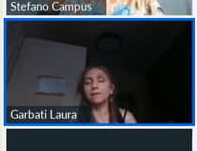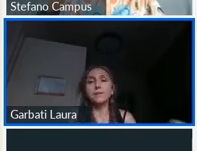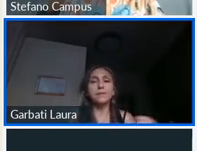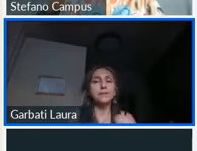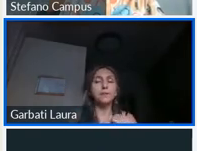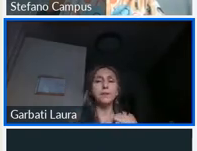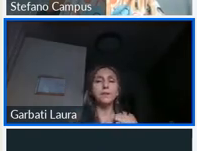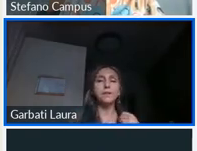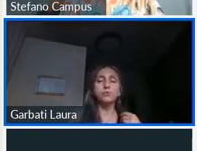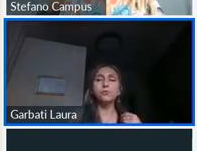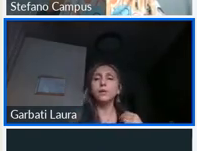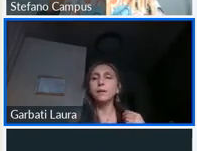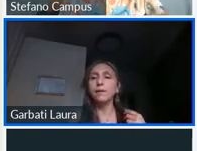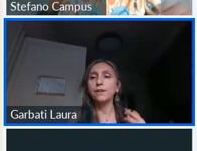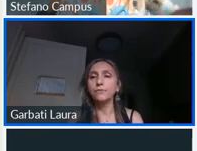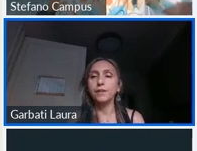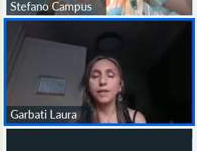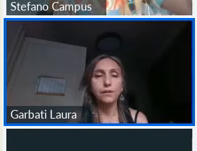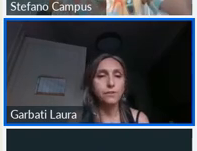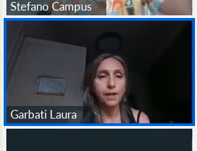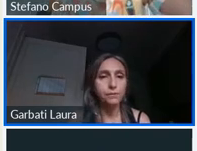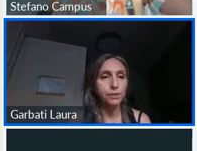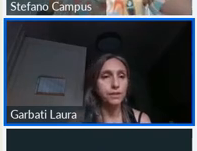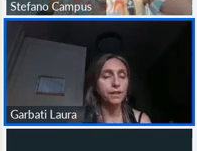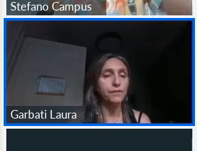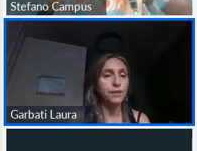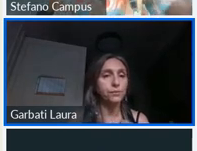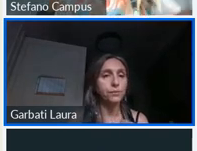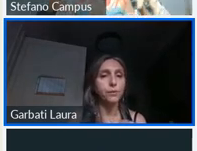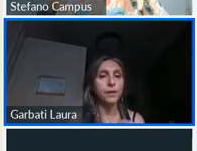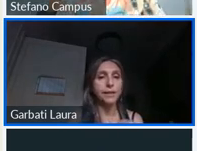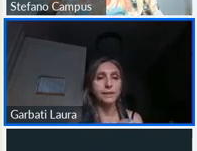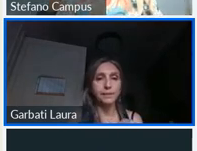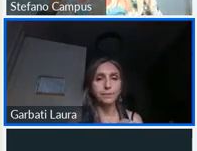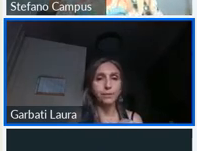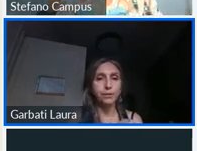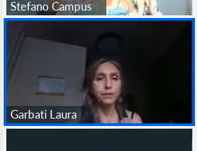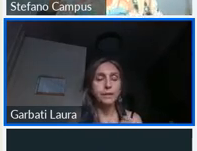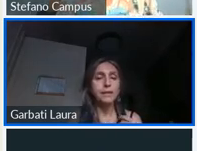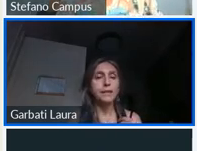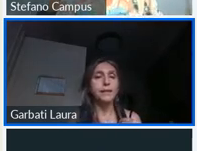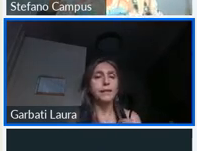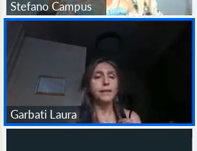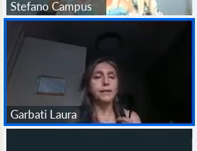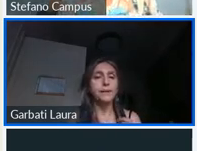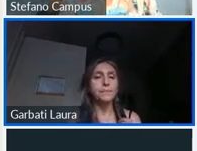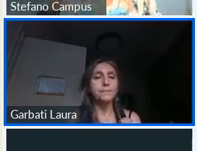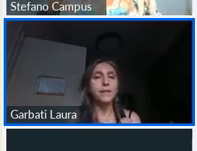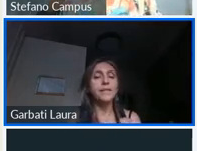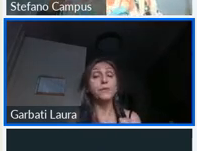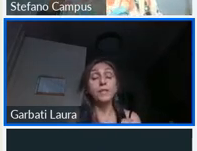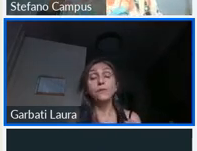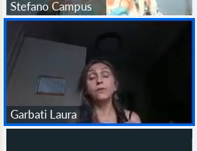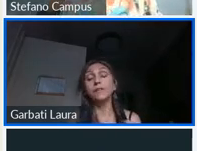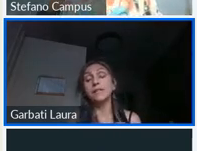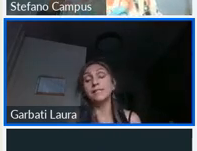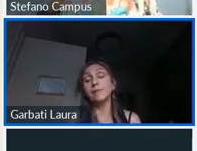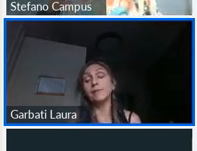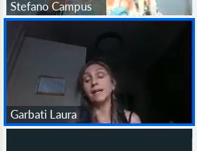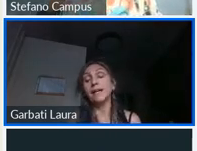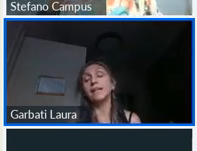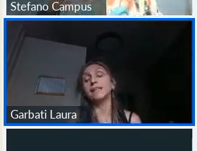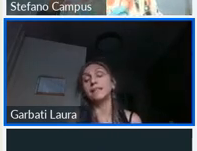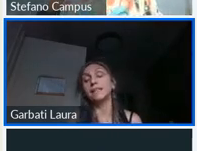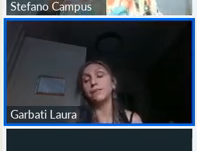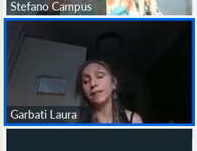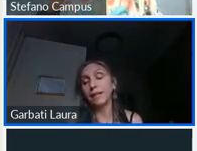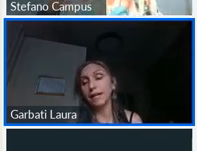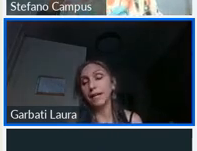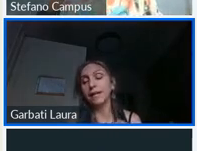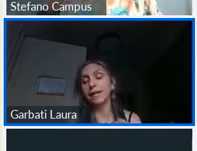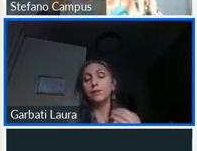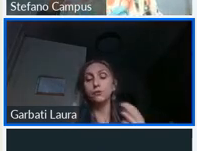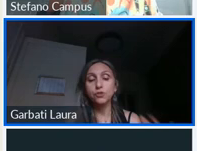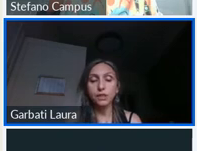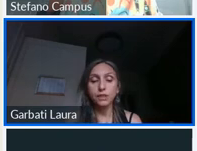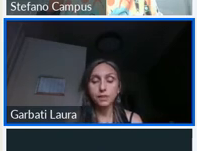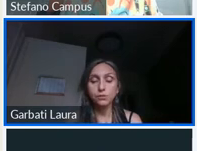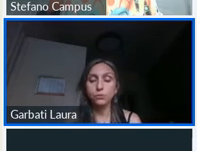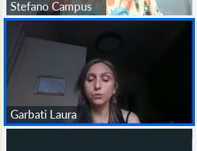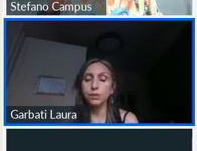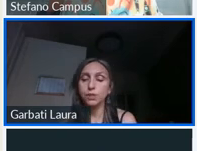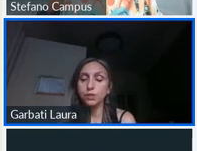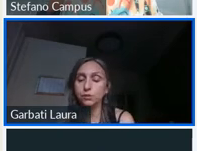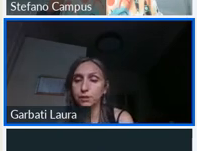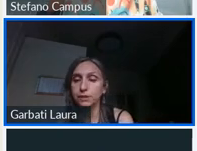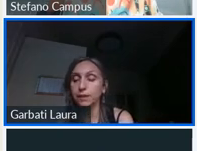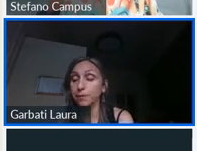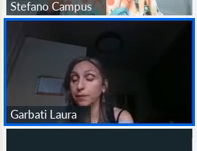Scusatemi, ma evidentemente non suona mai finché non hai un intervento di qualche tipo. E quindi vuol dire sapere anche identificare gli